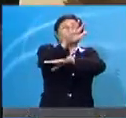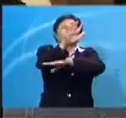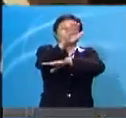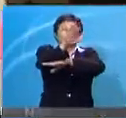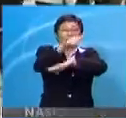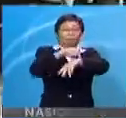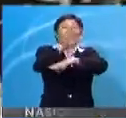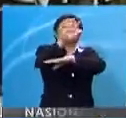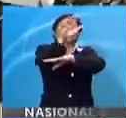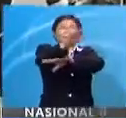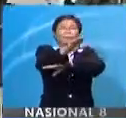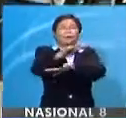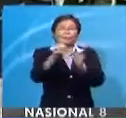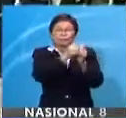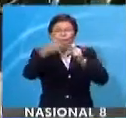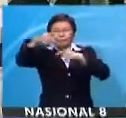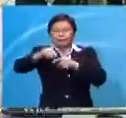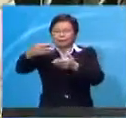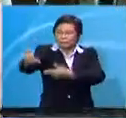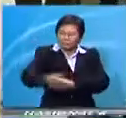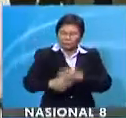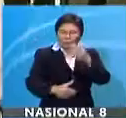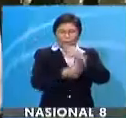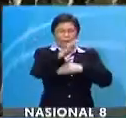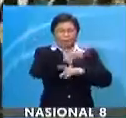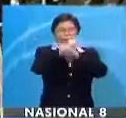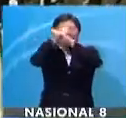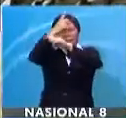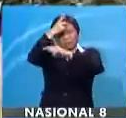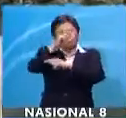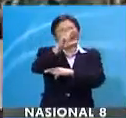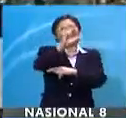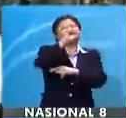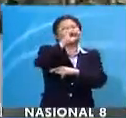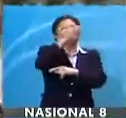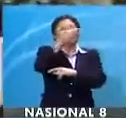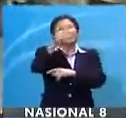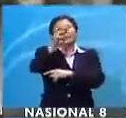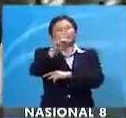Menteri Uyen Tan Dun disambut oleh Timbalan Menteri Pertahanan Dato' Abdul Rahim Bakri.